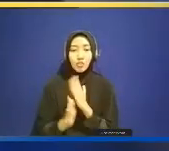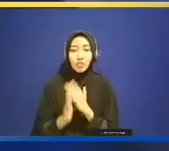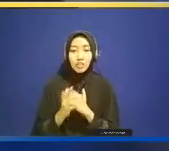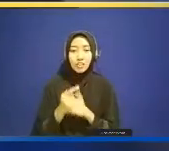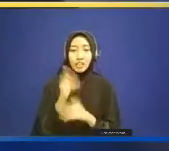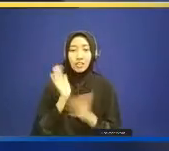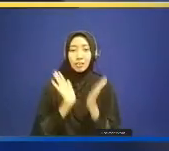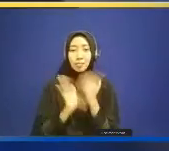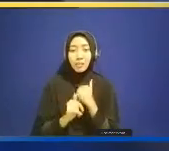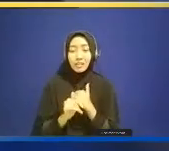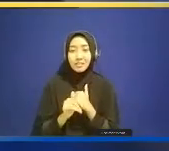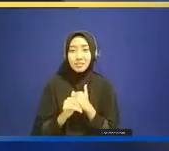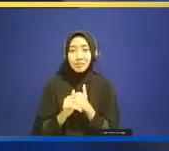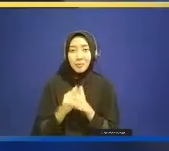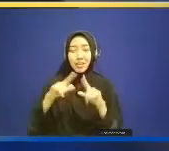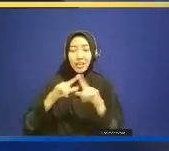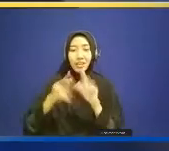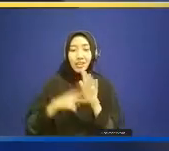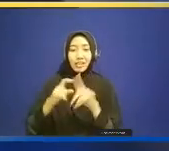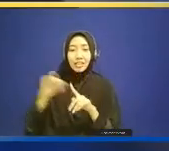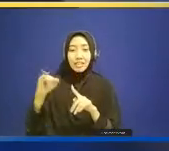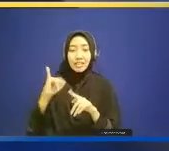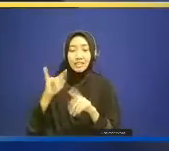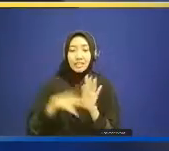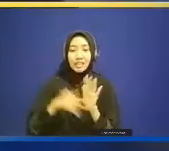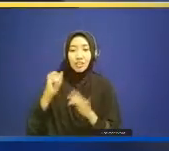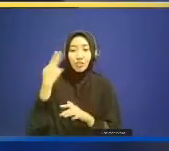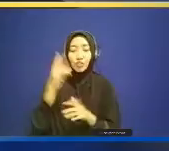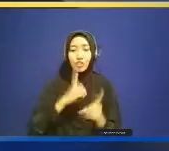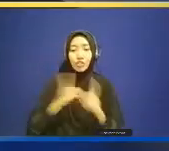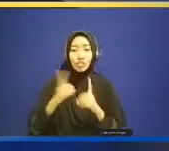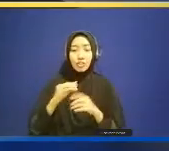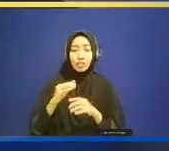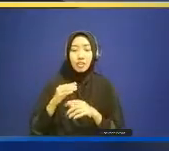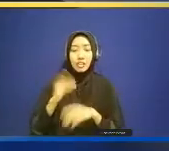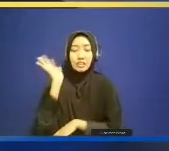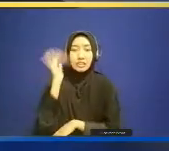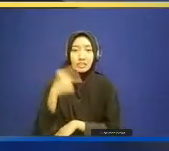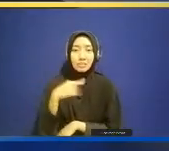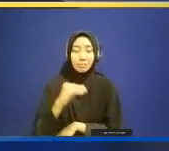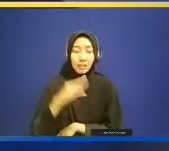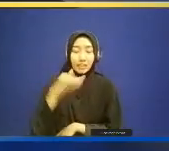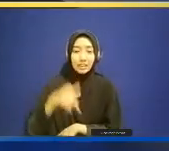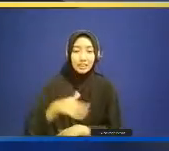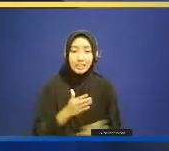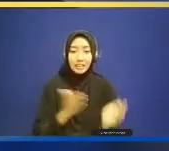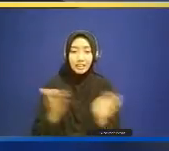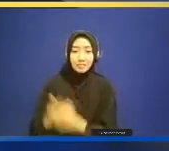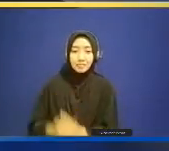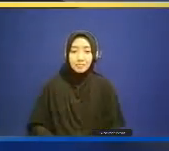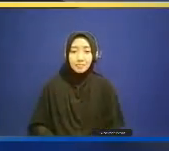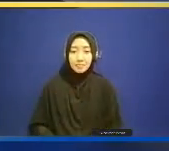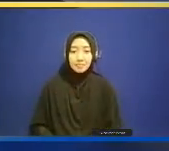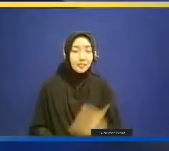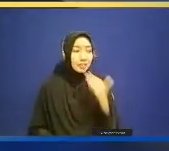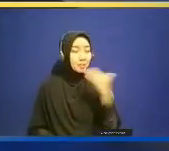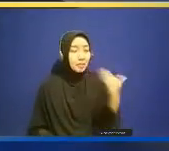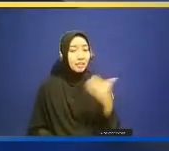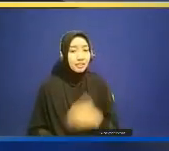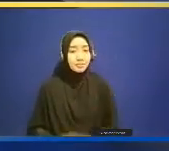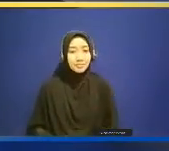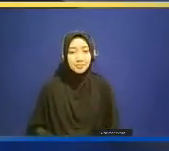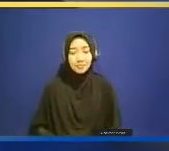kembalikan kepada Mbah Andini untukmu diskusi panel kita pada pagi hari ini silahkan bahan diri Terima kasih indah